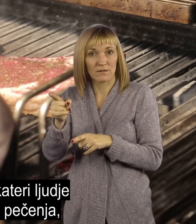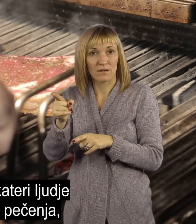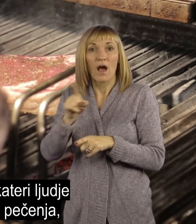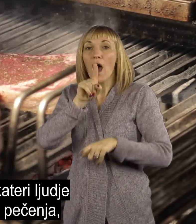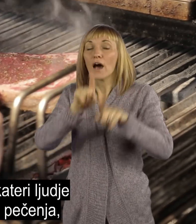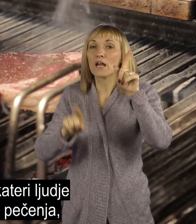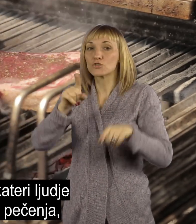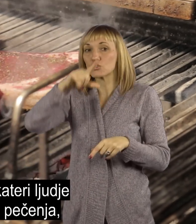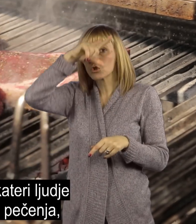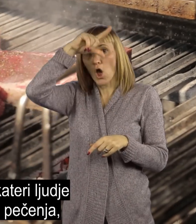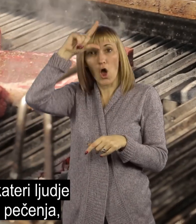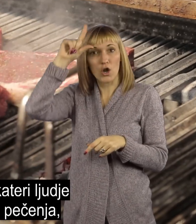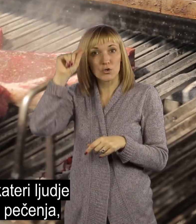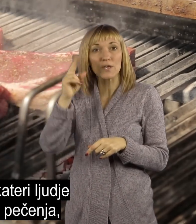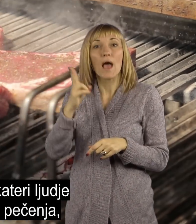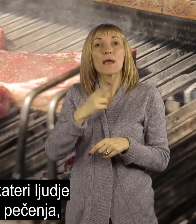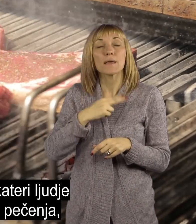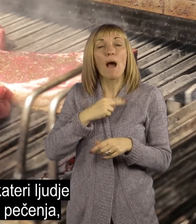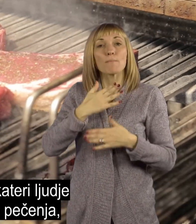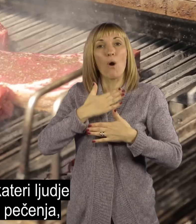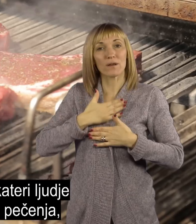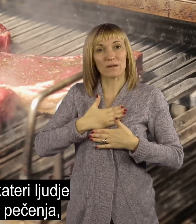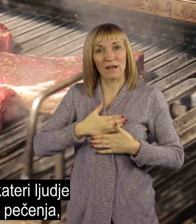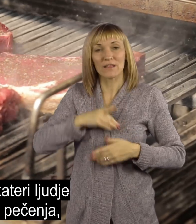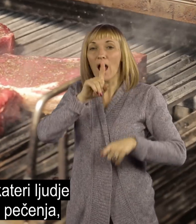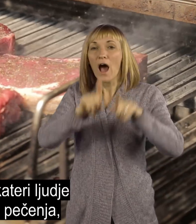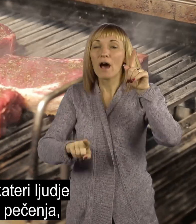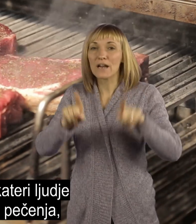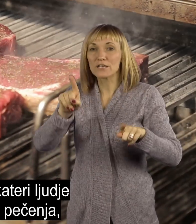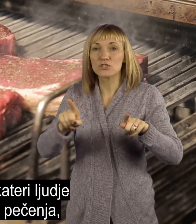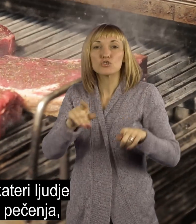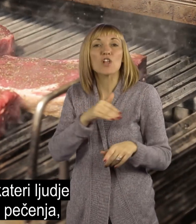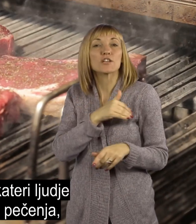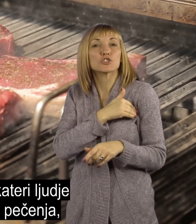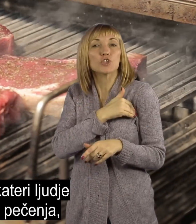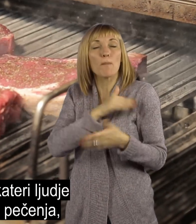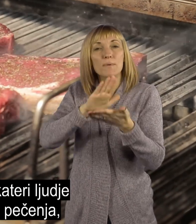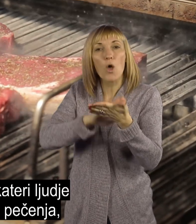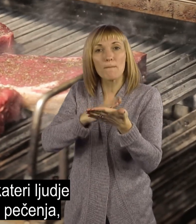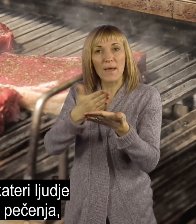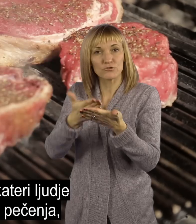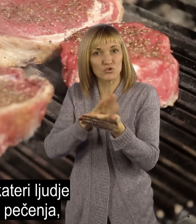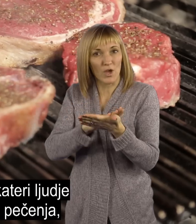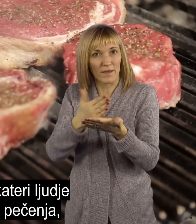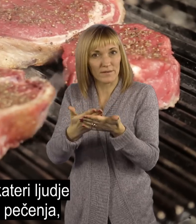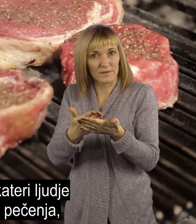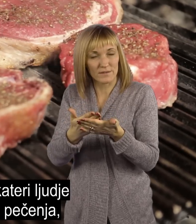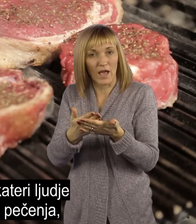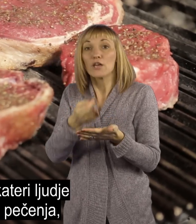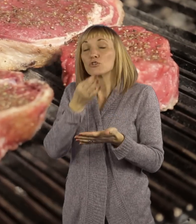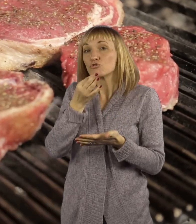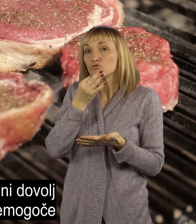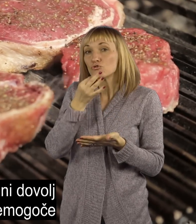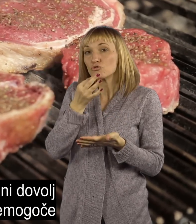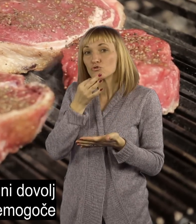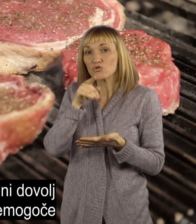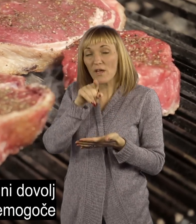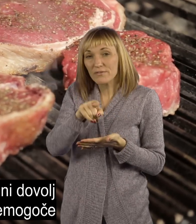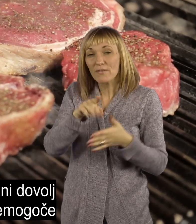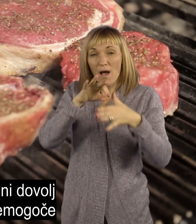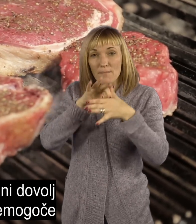veste, razni ljudje imamo radi različne stopnje pečenja